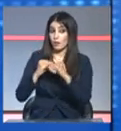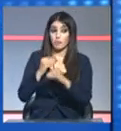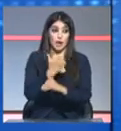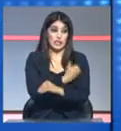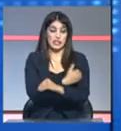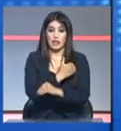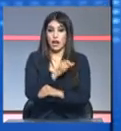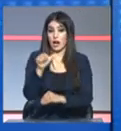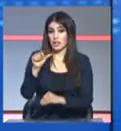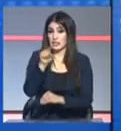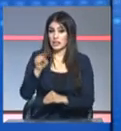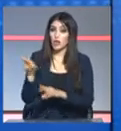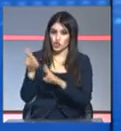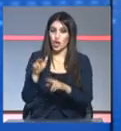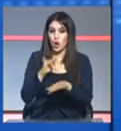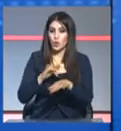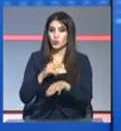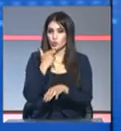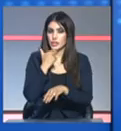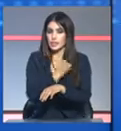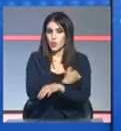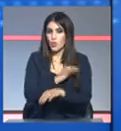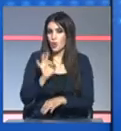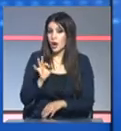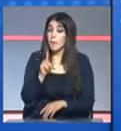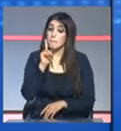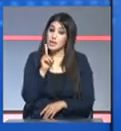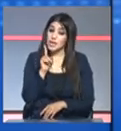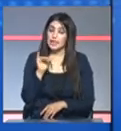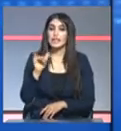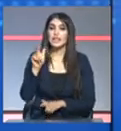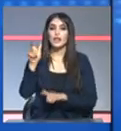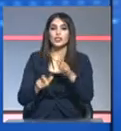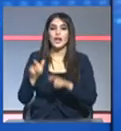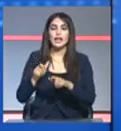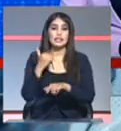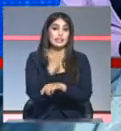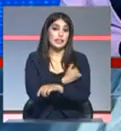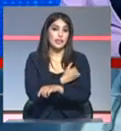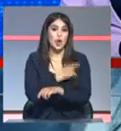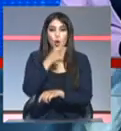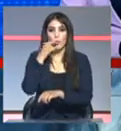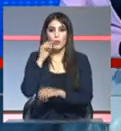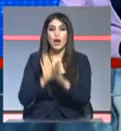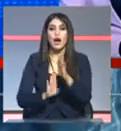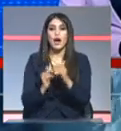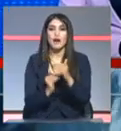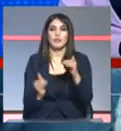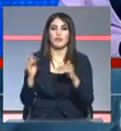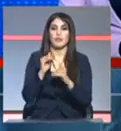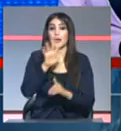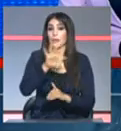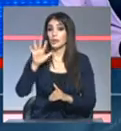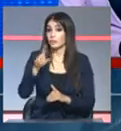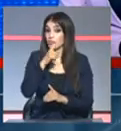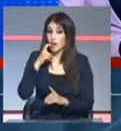هذا لكن يمشي فئه معينه اللي عماره اكبر من خمسه وخمسين سنه في